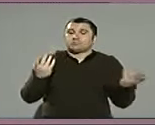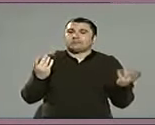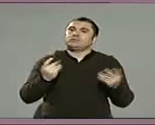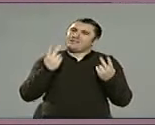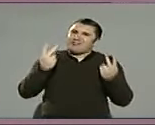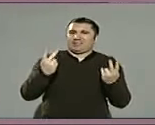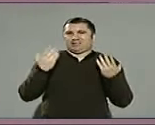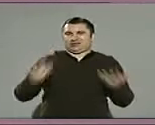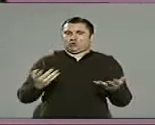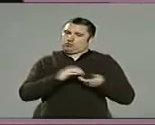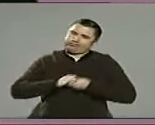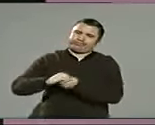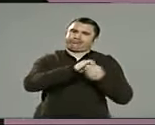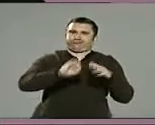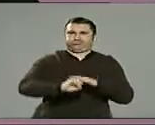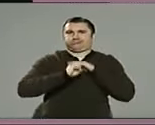Genossen.